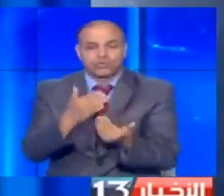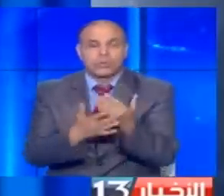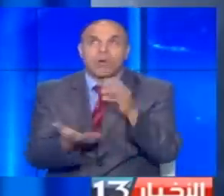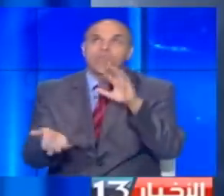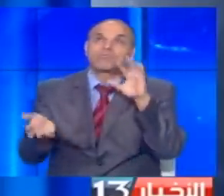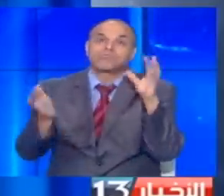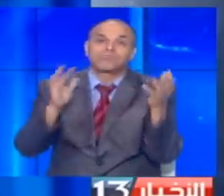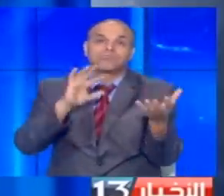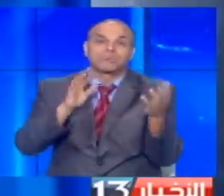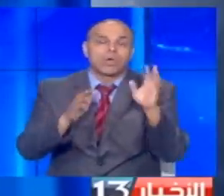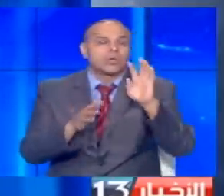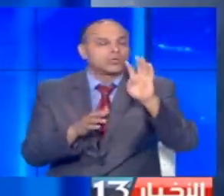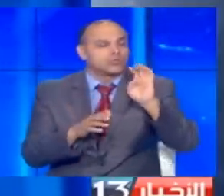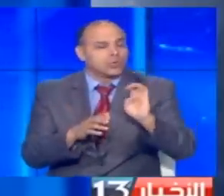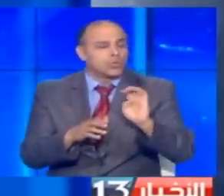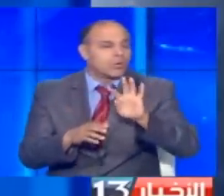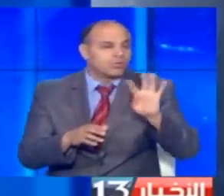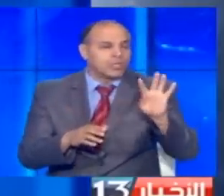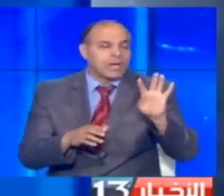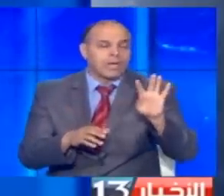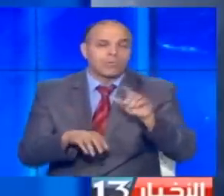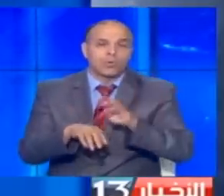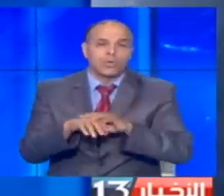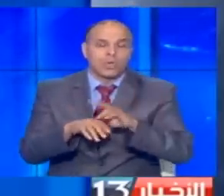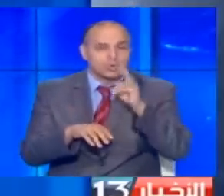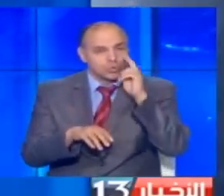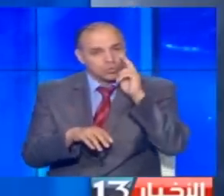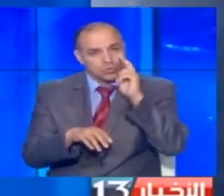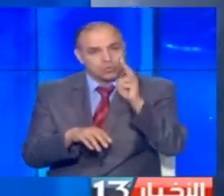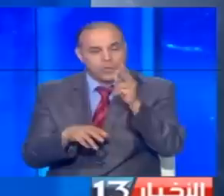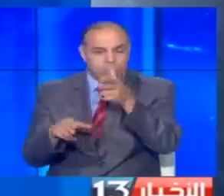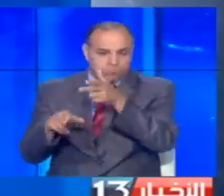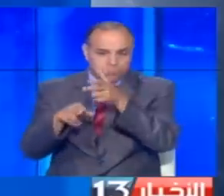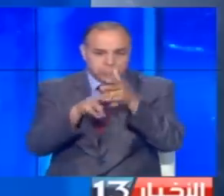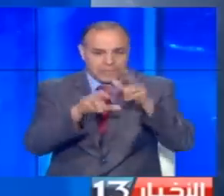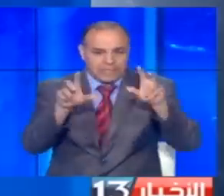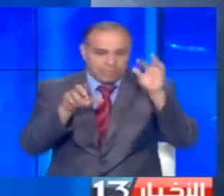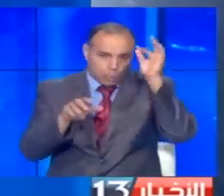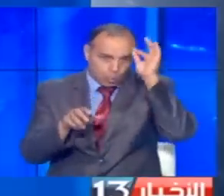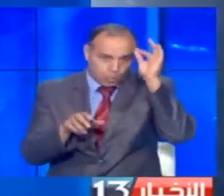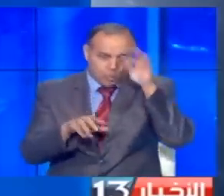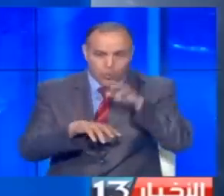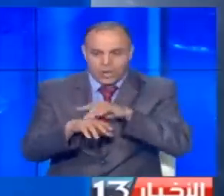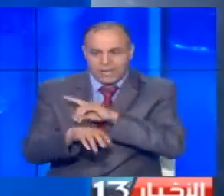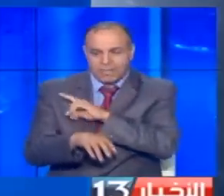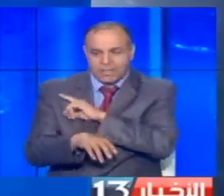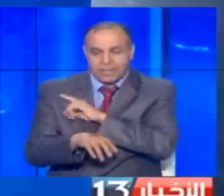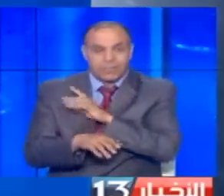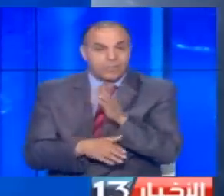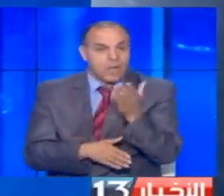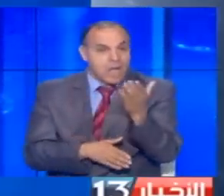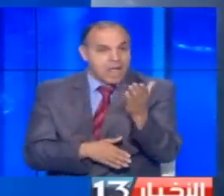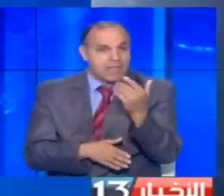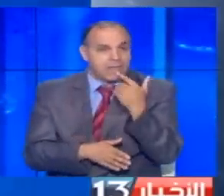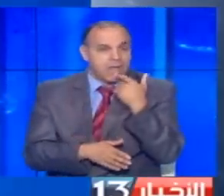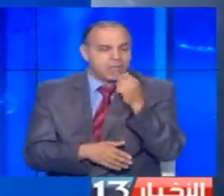جنوب شرق البلاد مشاهدينا عبر كاميرا ولايه مدنين